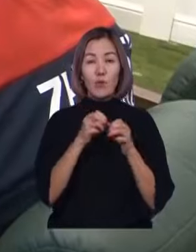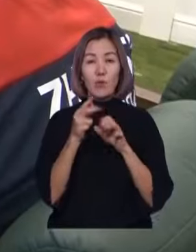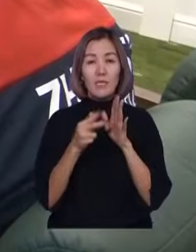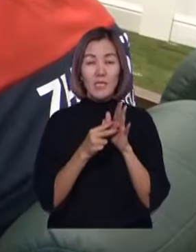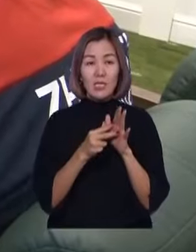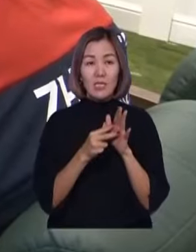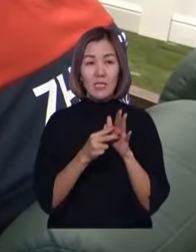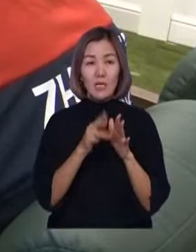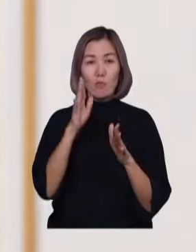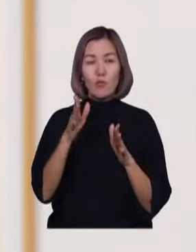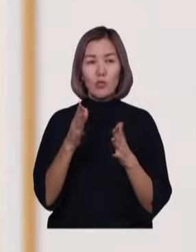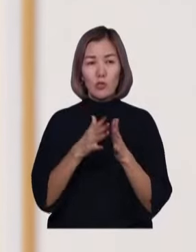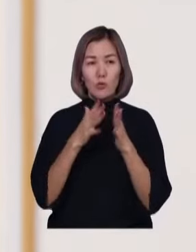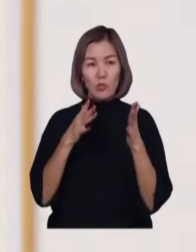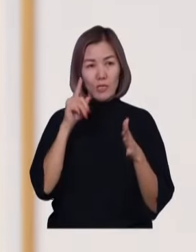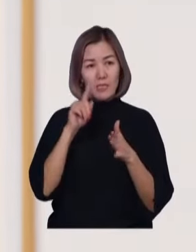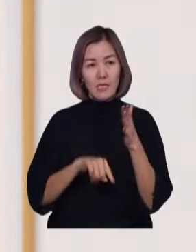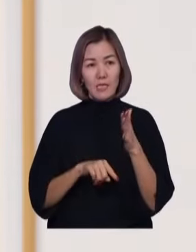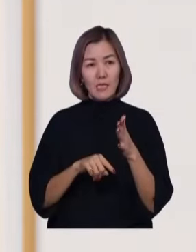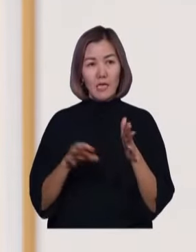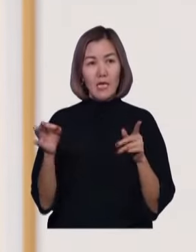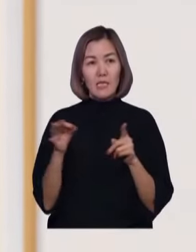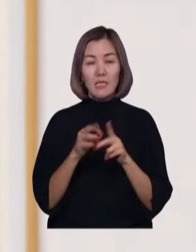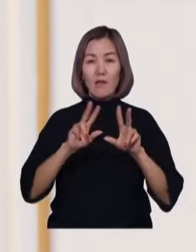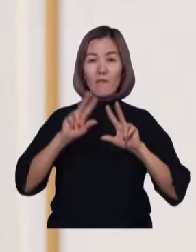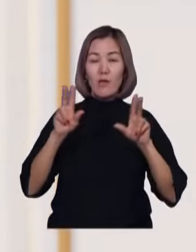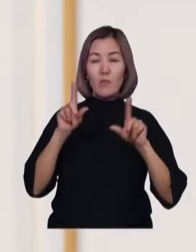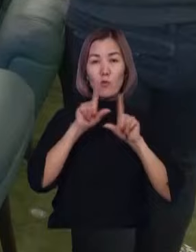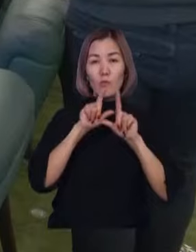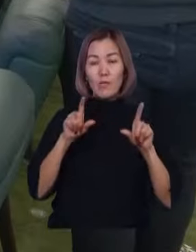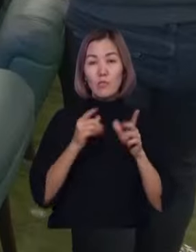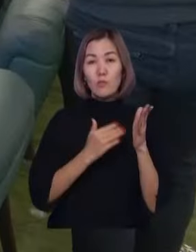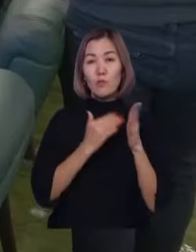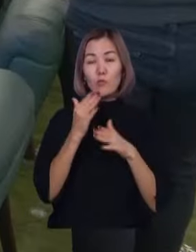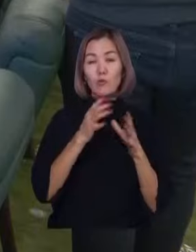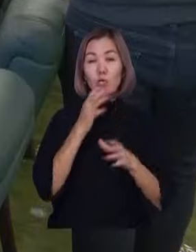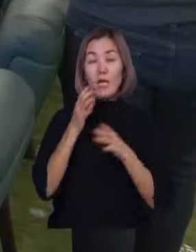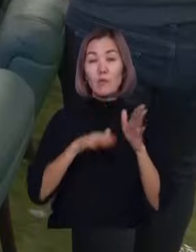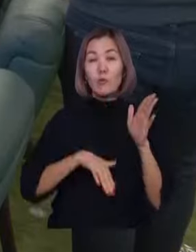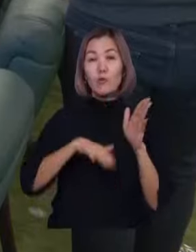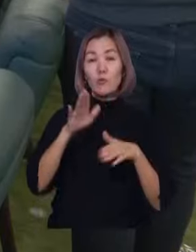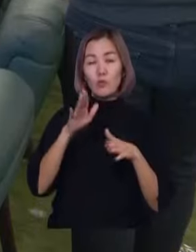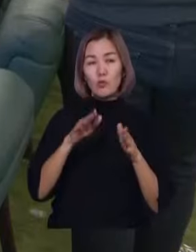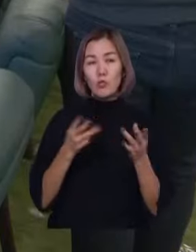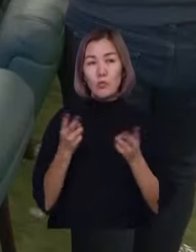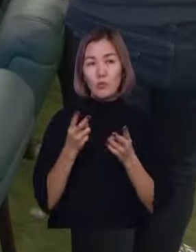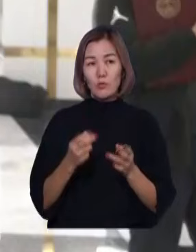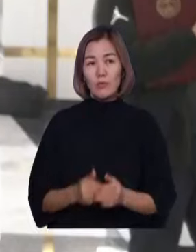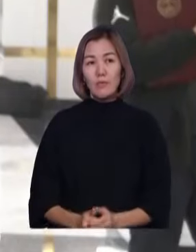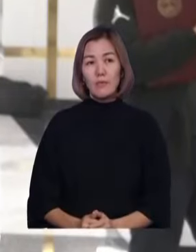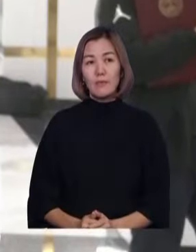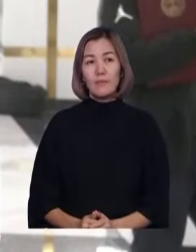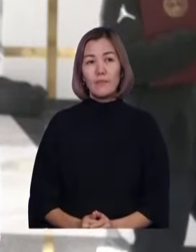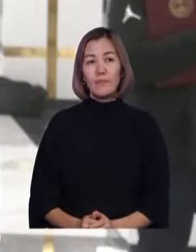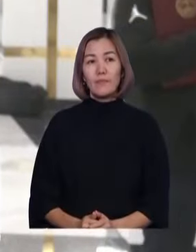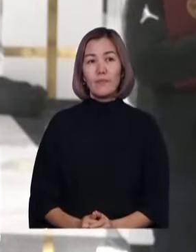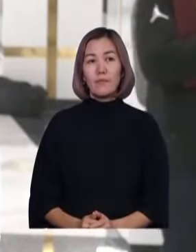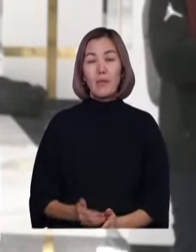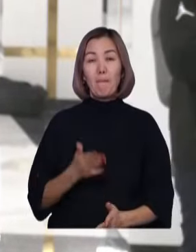өрен болашағынан зор үміт күттіреді. Оның мақсаты Қазақстан волейбол мектебінің деңгейін әлемдік аренада лайықты көрсету.